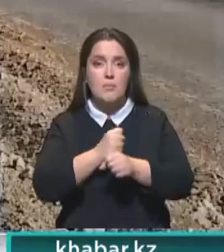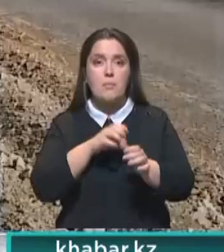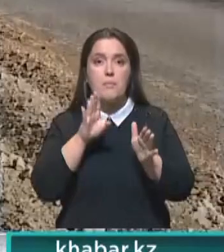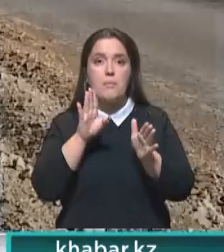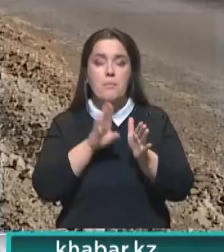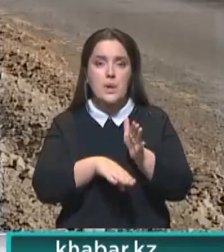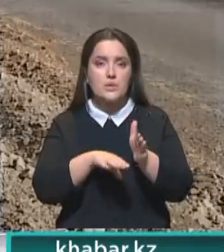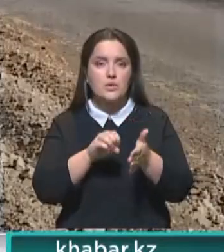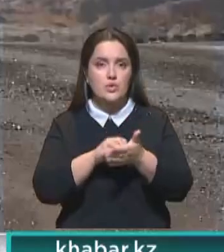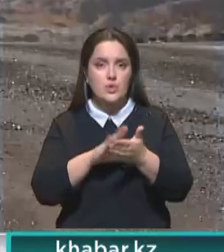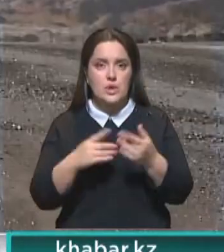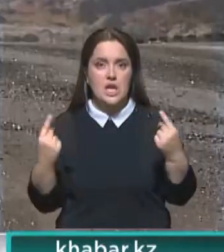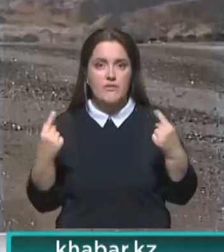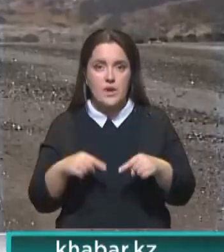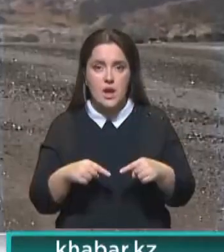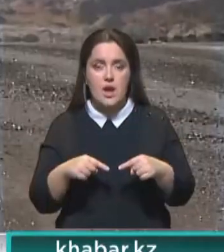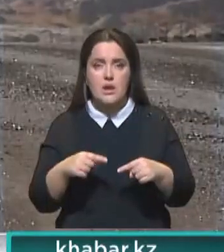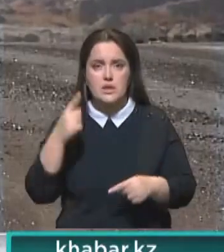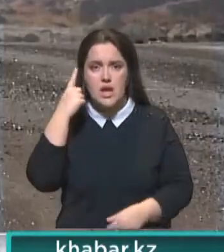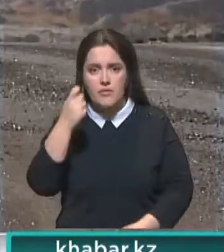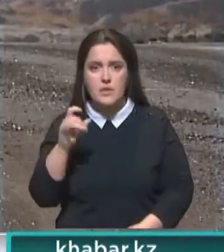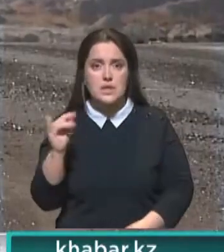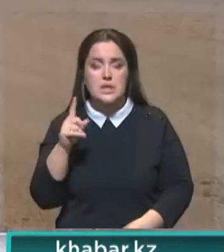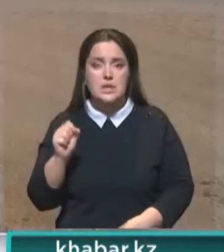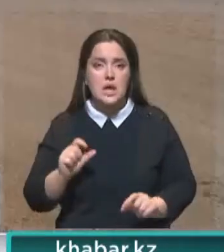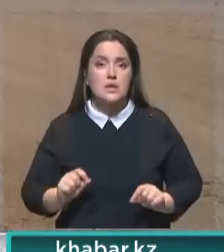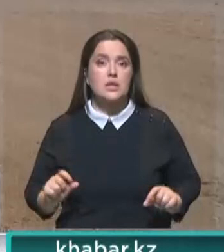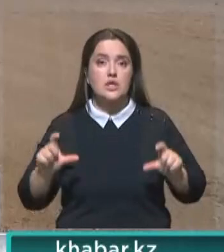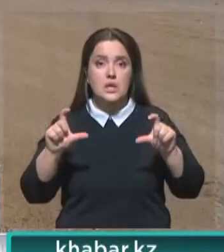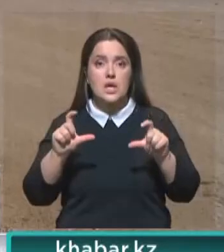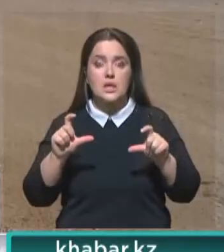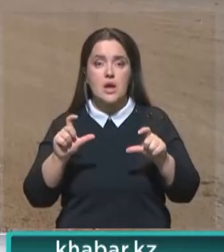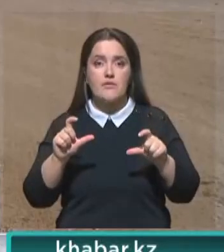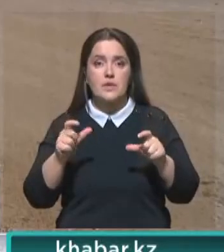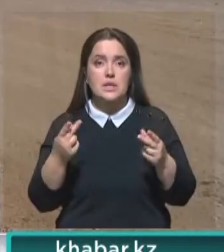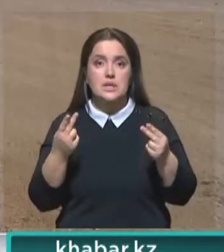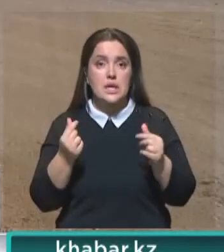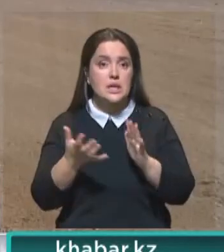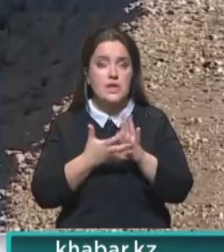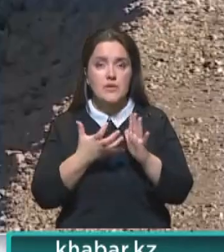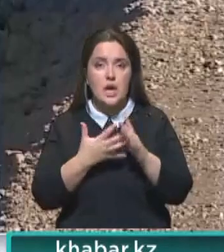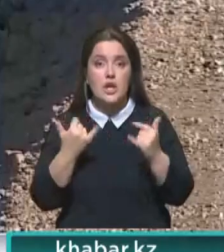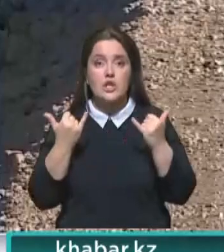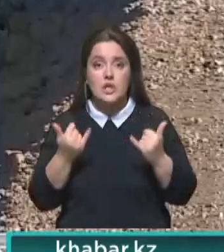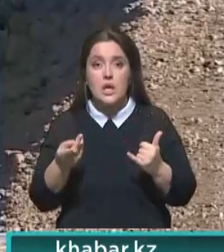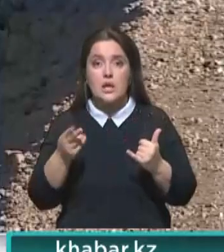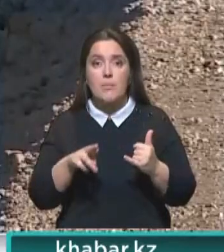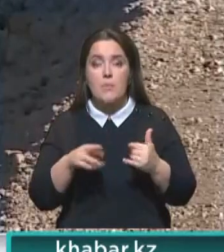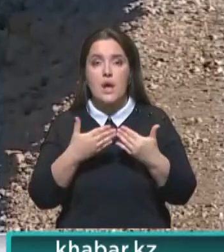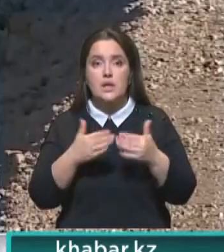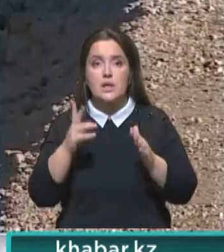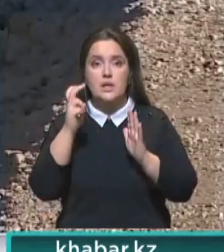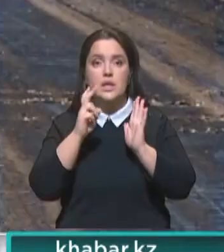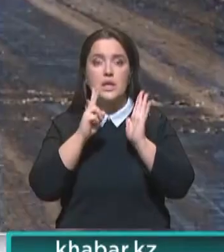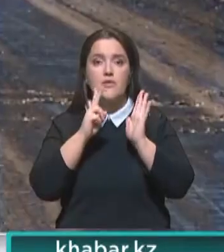разработана без учета инфляции. Подрядчики не раз заявляли, что из-за резкого скачка цен выделенных средств не хватает. Сейчас для